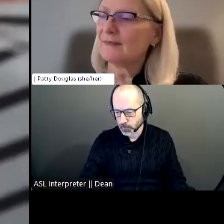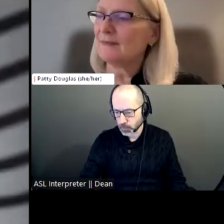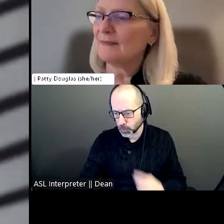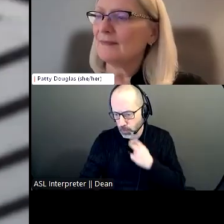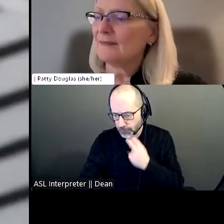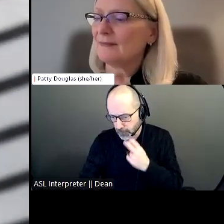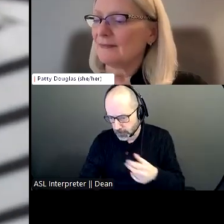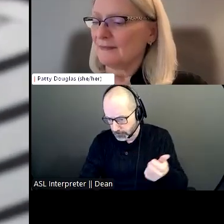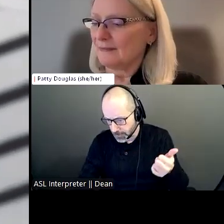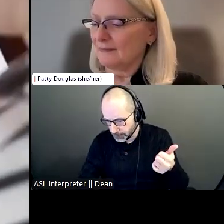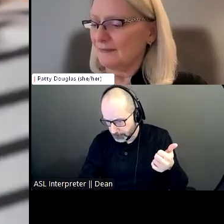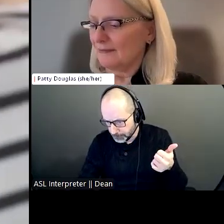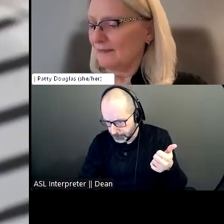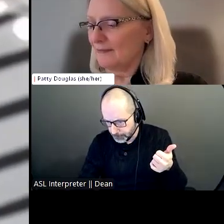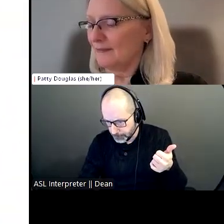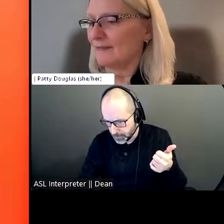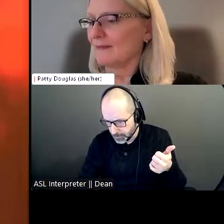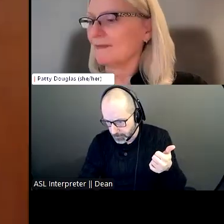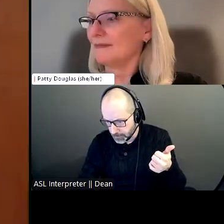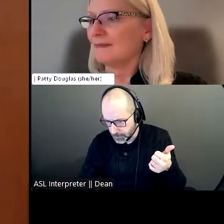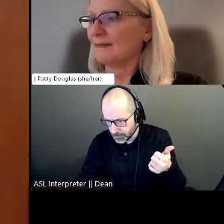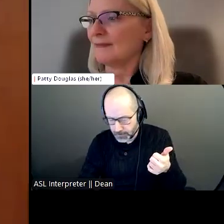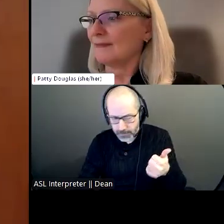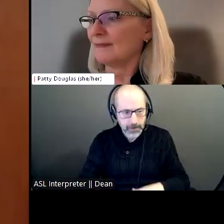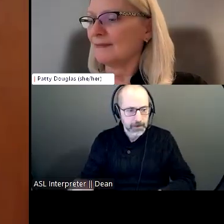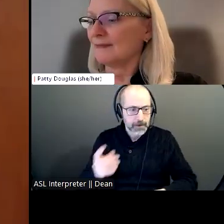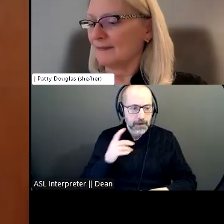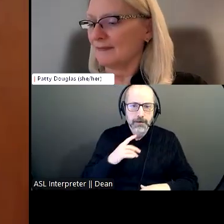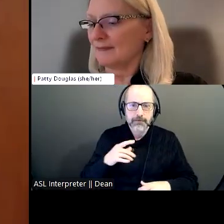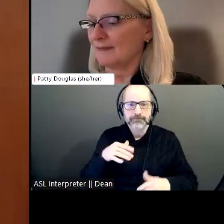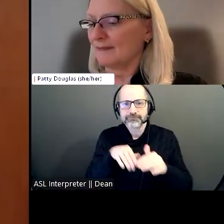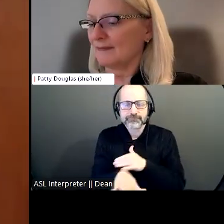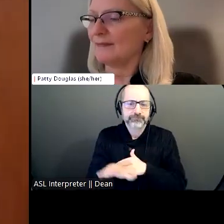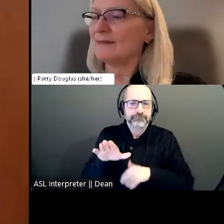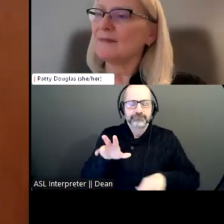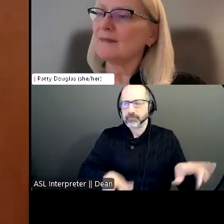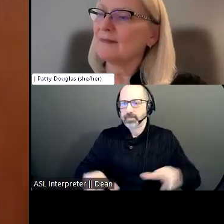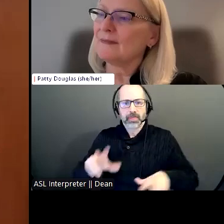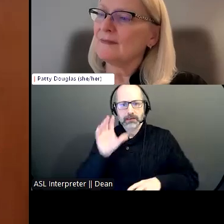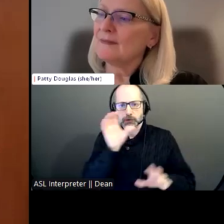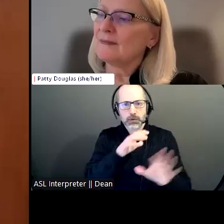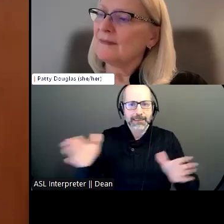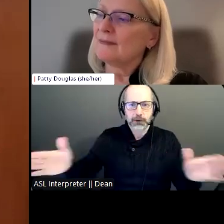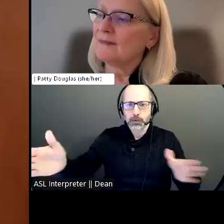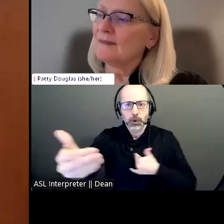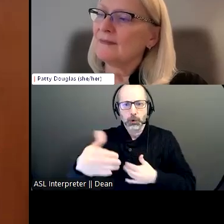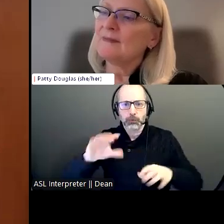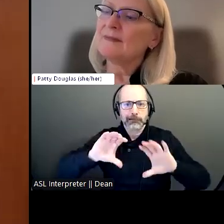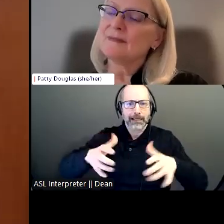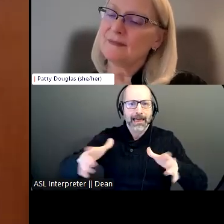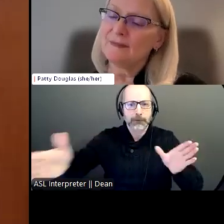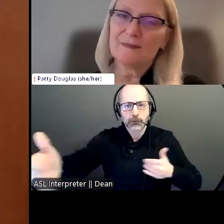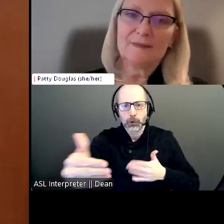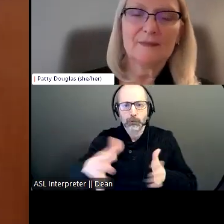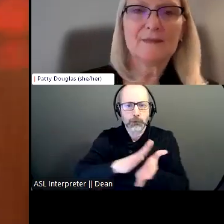Donc, il y a un corps non attendu qui se heurte de la grand-mère. Alors, j'arrive dans des drôles de salles de classe. J'essaie de